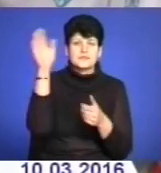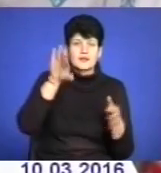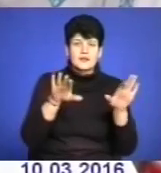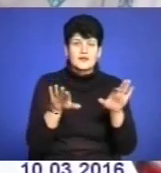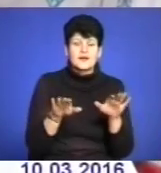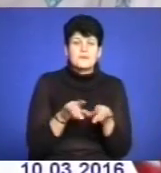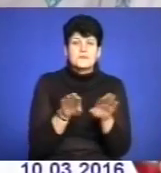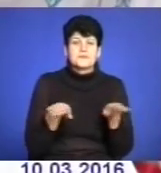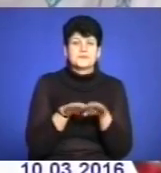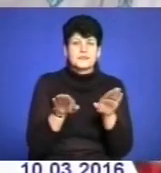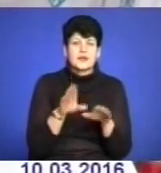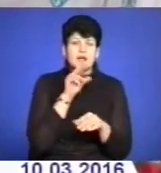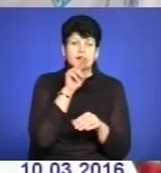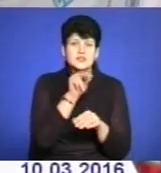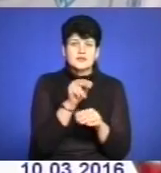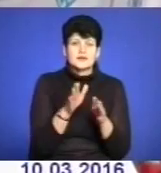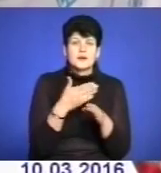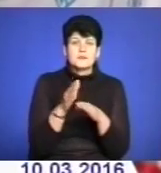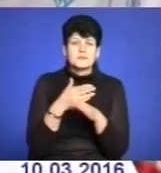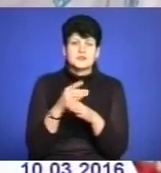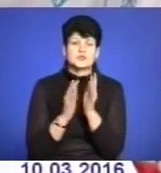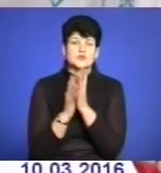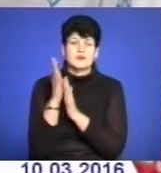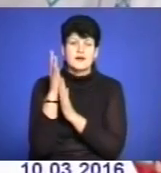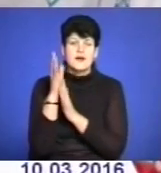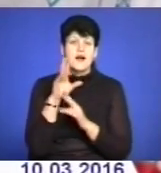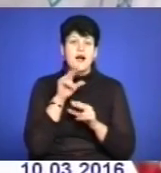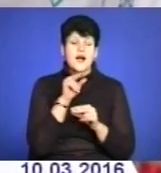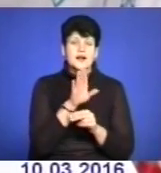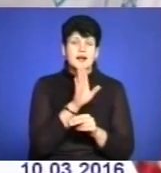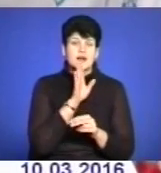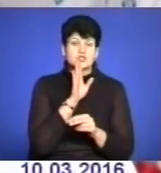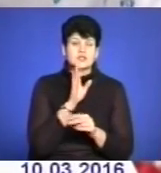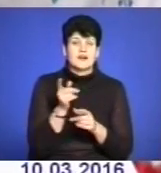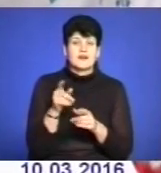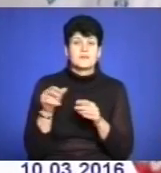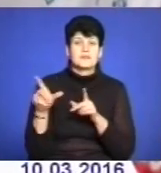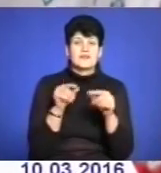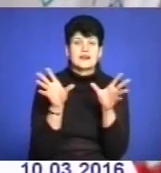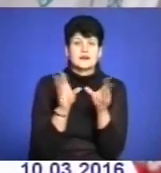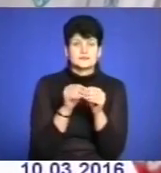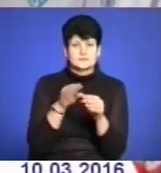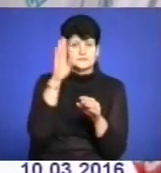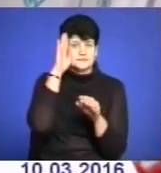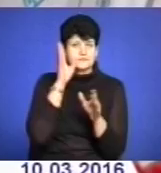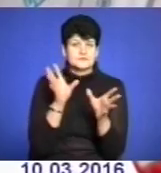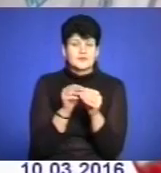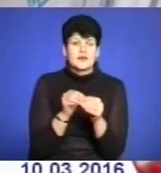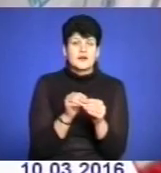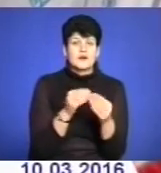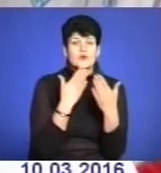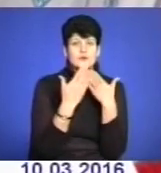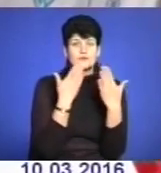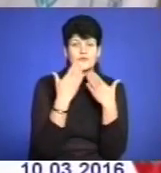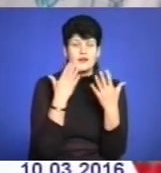хліпочеться качаточка поміж осокою, а качечка випливає з качером за ними. Лойді рязко